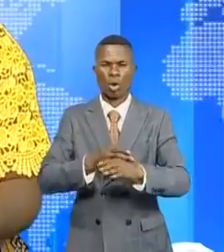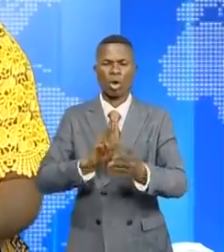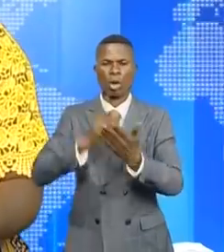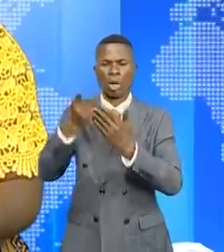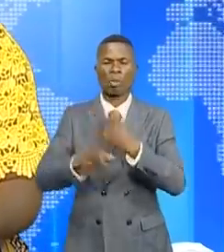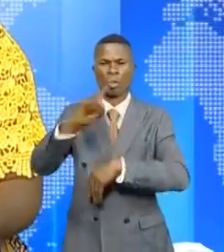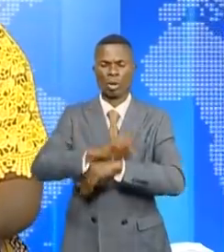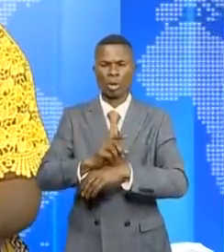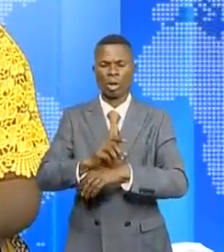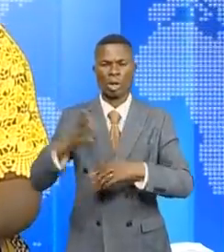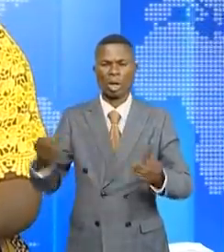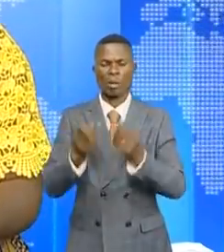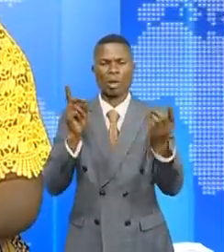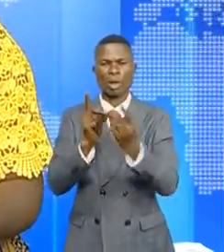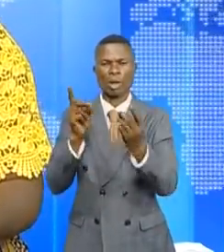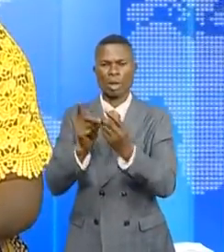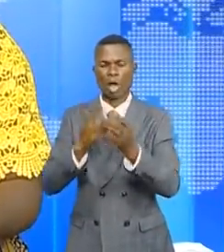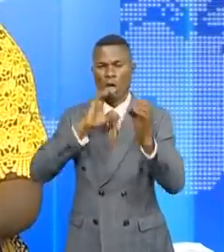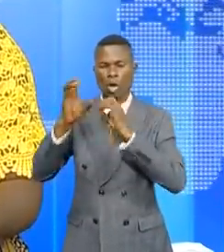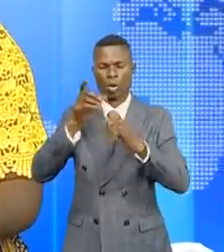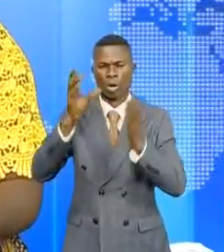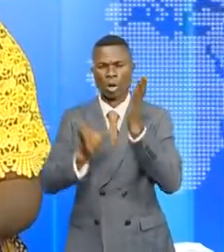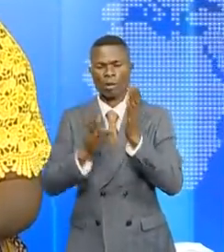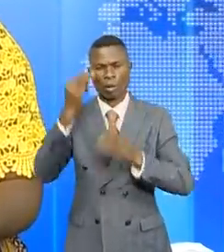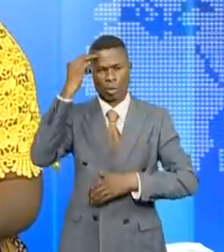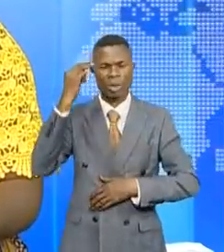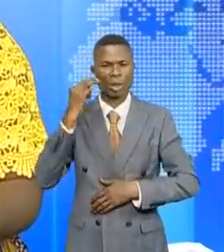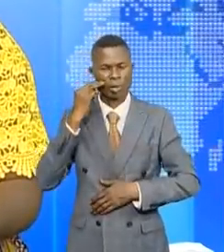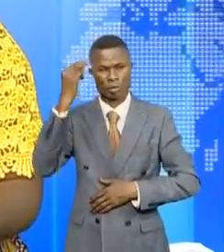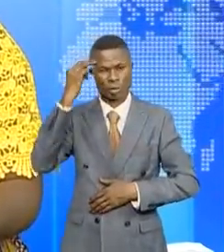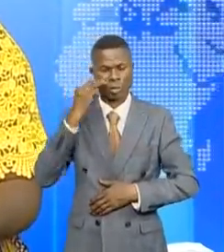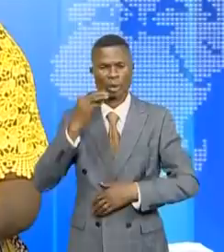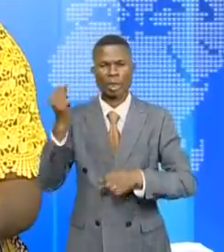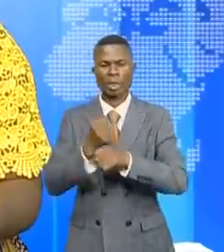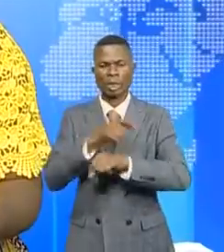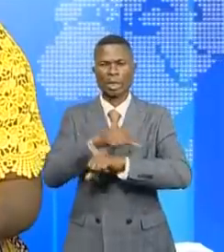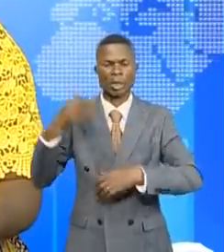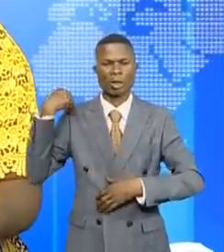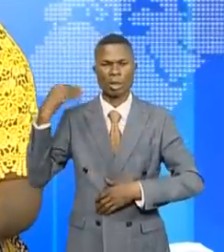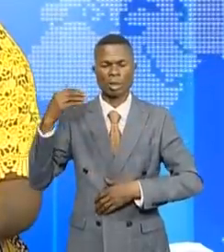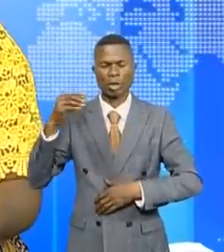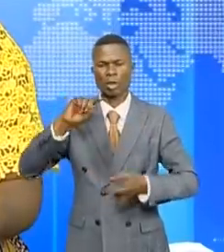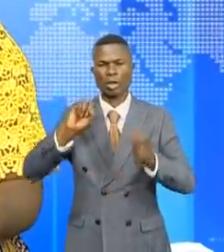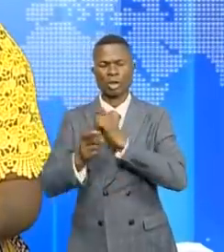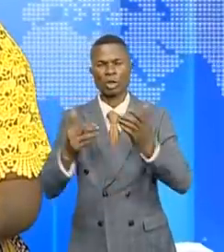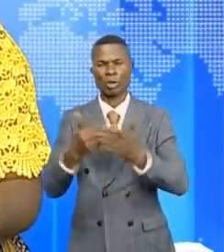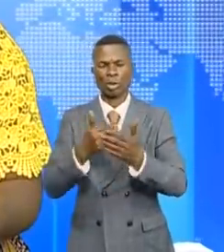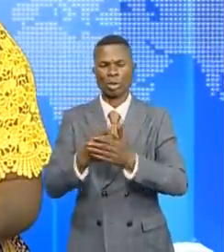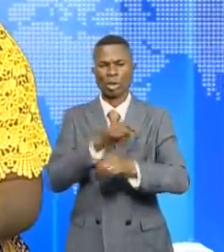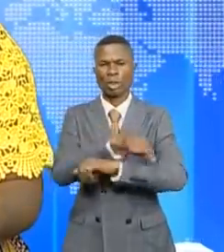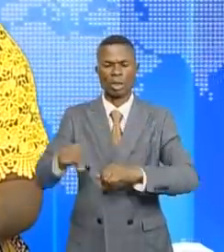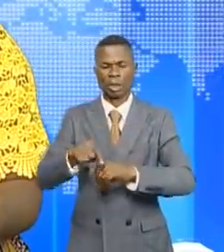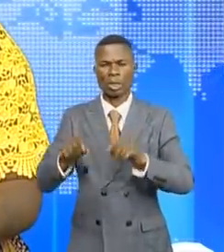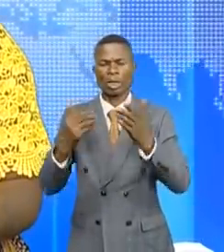des contacts et communication du vice-premier ministre, ministre de la fonction publique, modernisation de l'administration